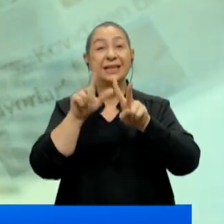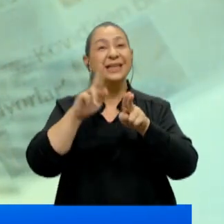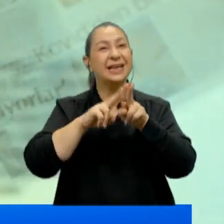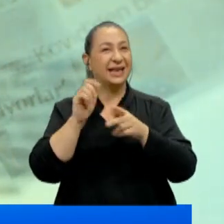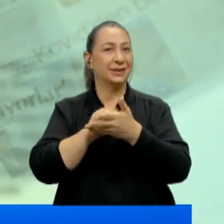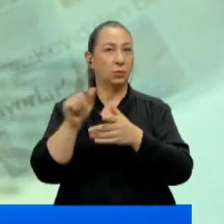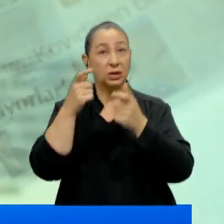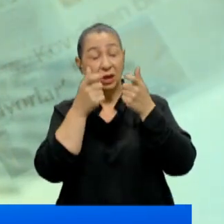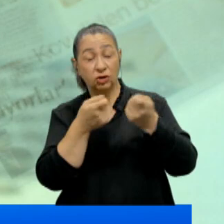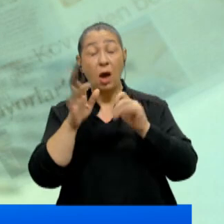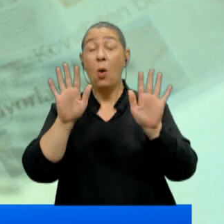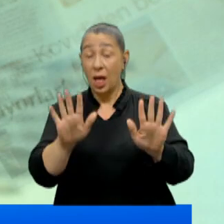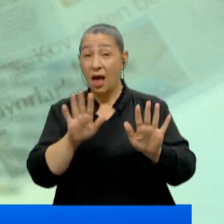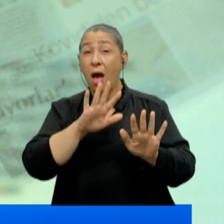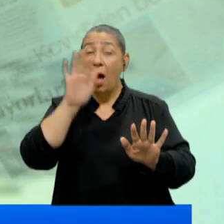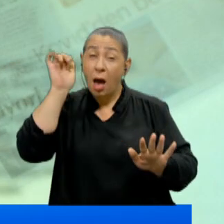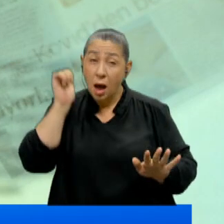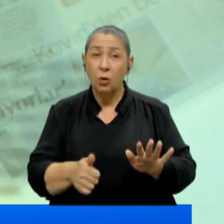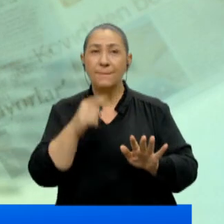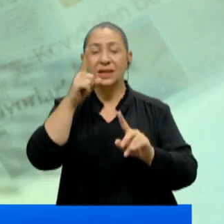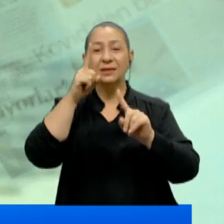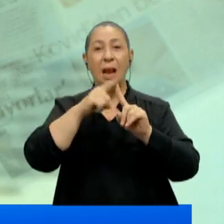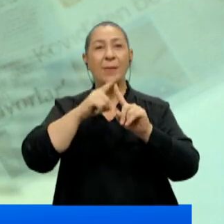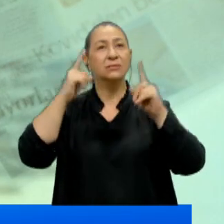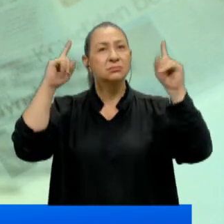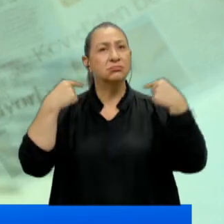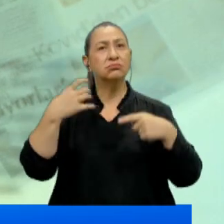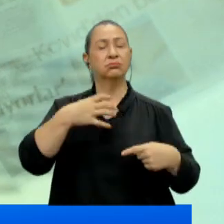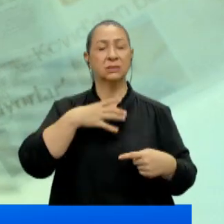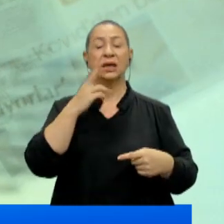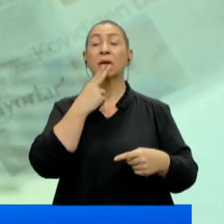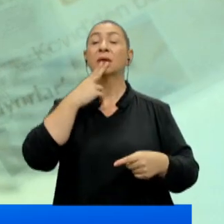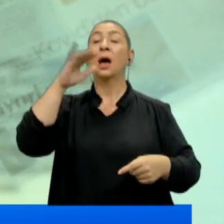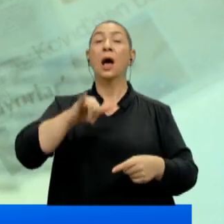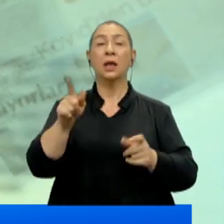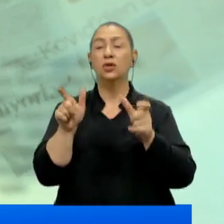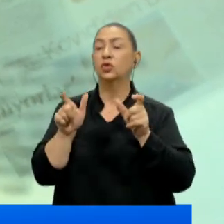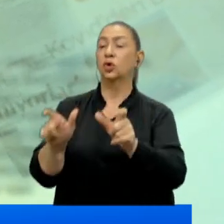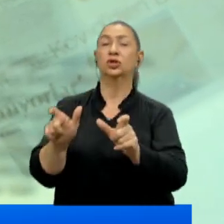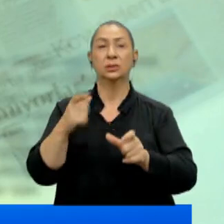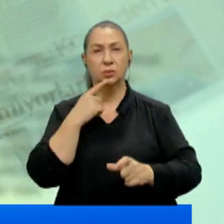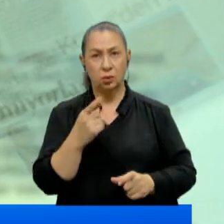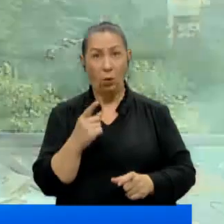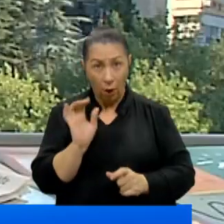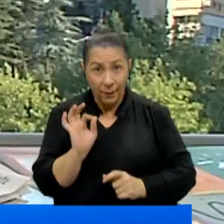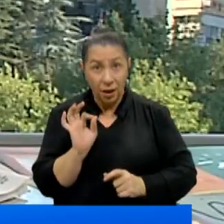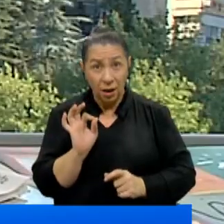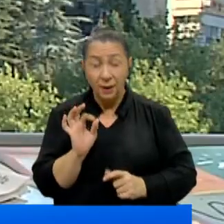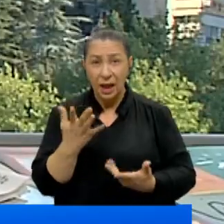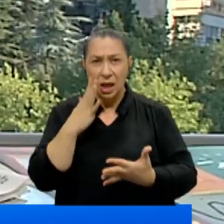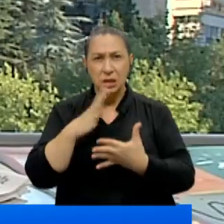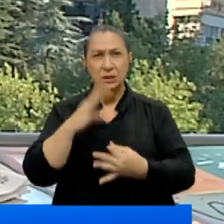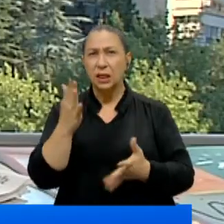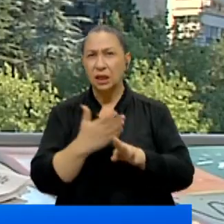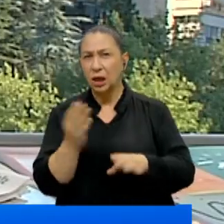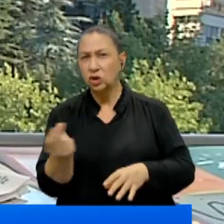çekiyor. Öyle ki hemen her gün bir Taliban yetkilisi kadın haklarını koruyacağız diyor. Öyle mi? Peki insanlar